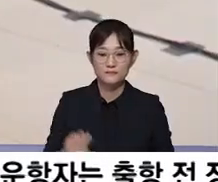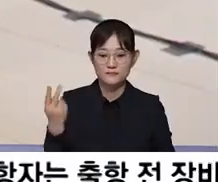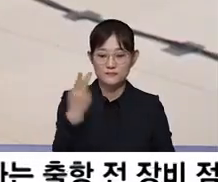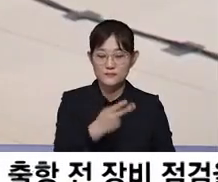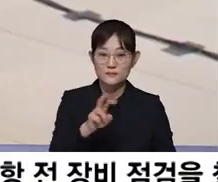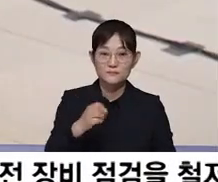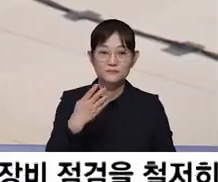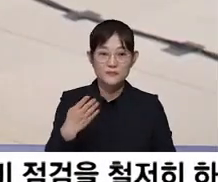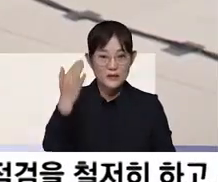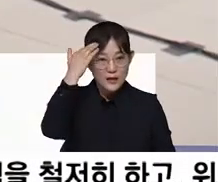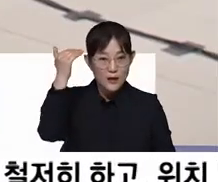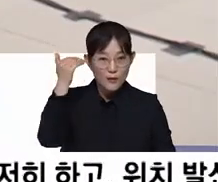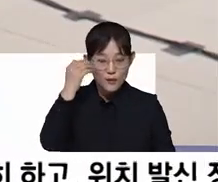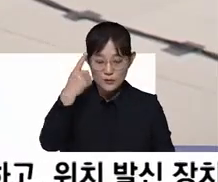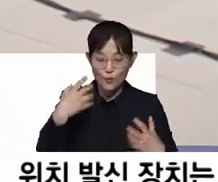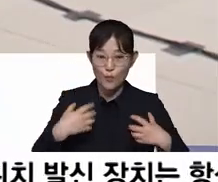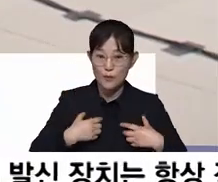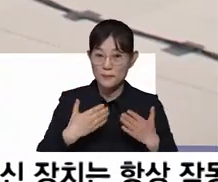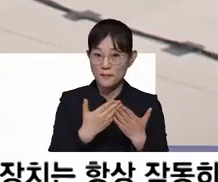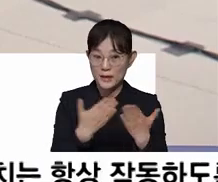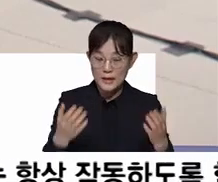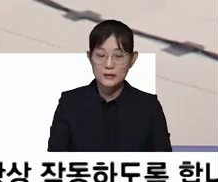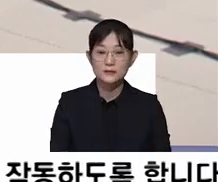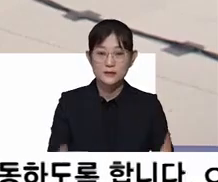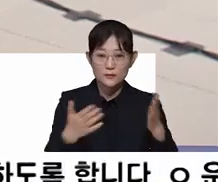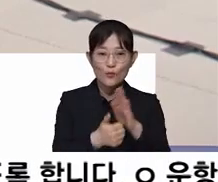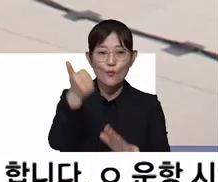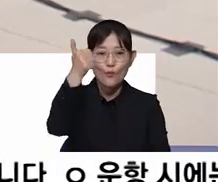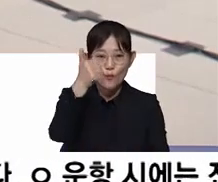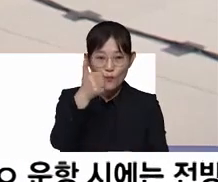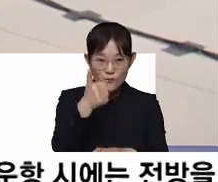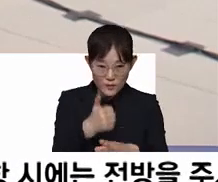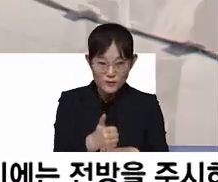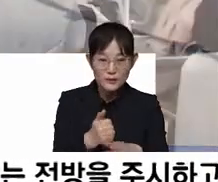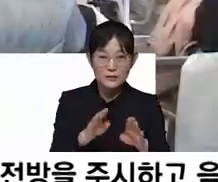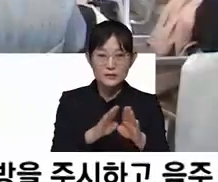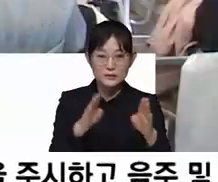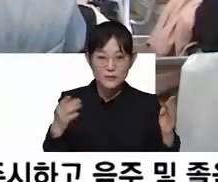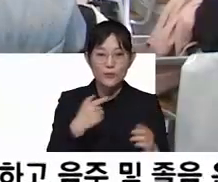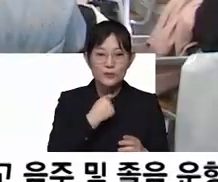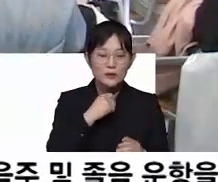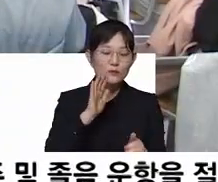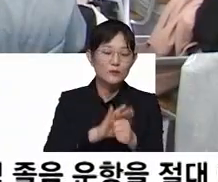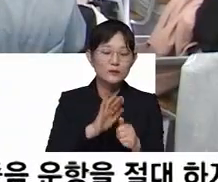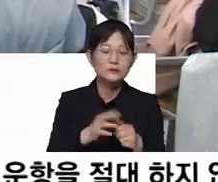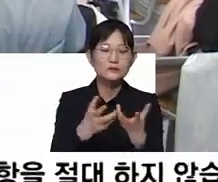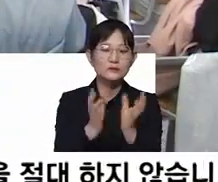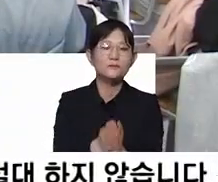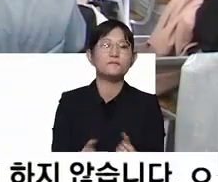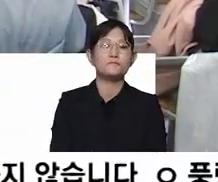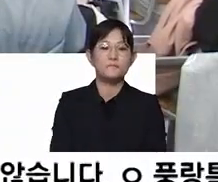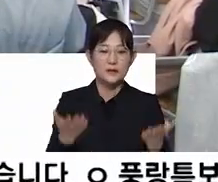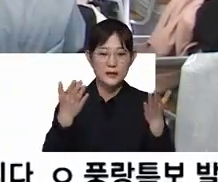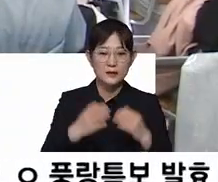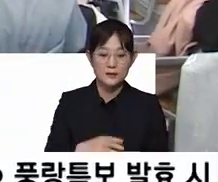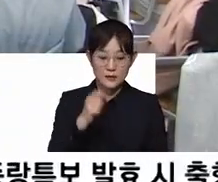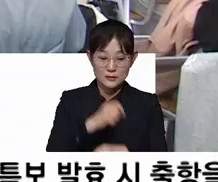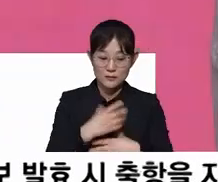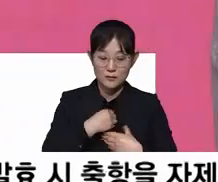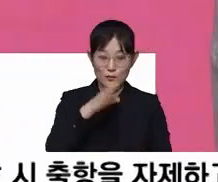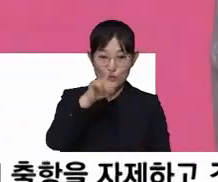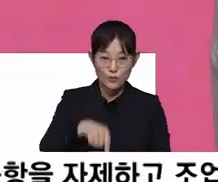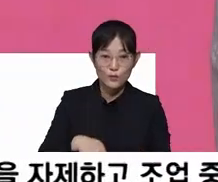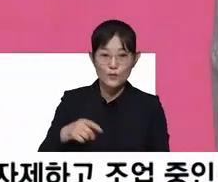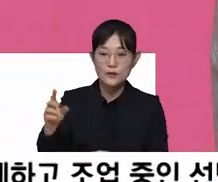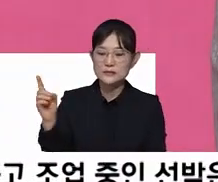2014 대한민국 정부박람회의 성공 개최를 기원하는 홍보 서포터즈 발대식이 개최됐습니다. 행정안전부와